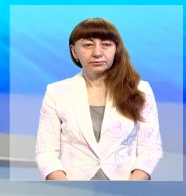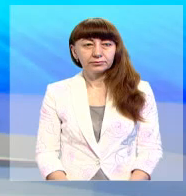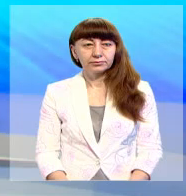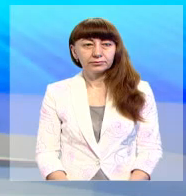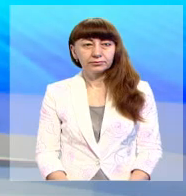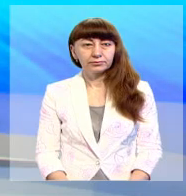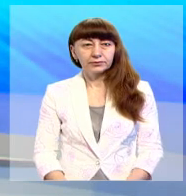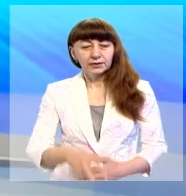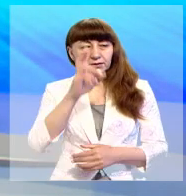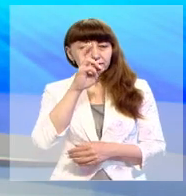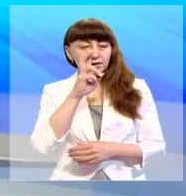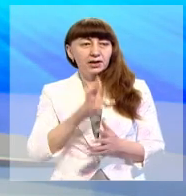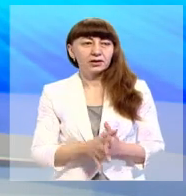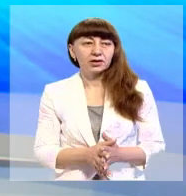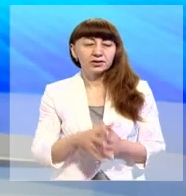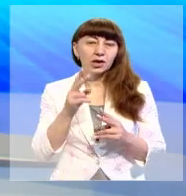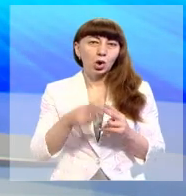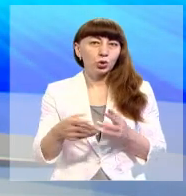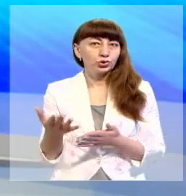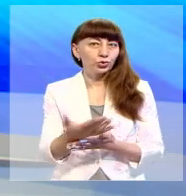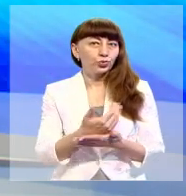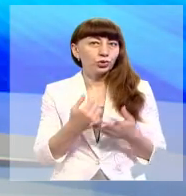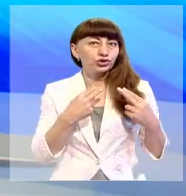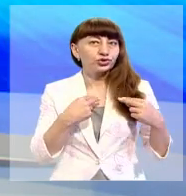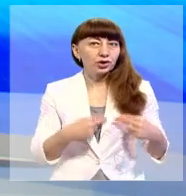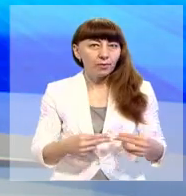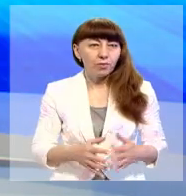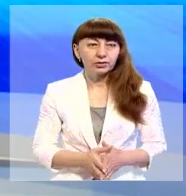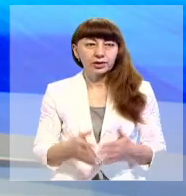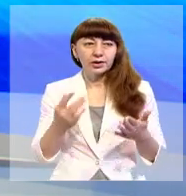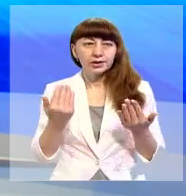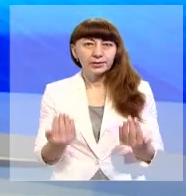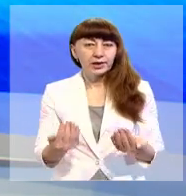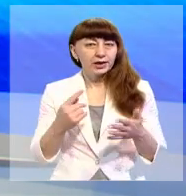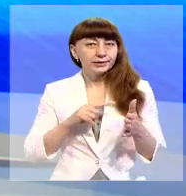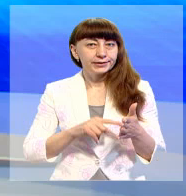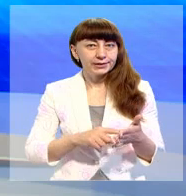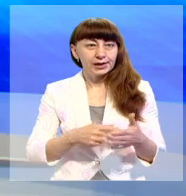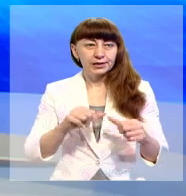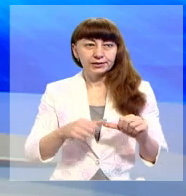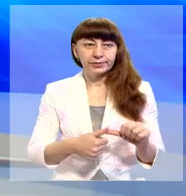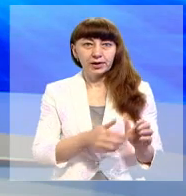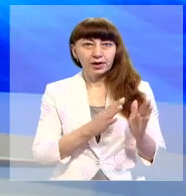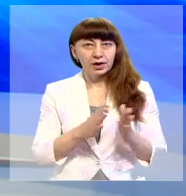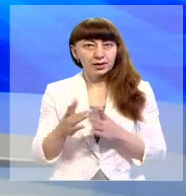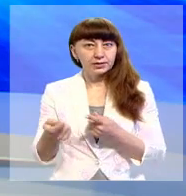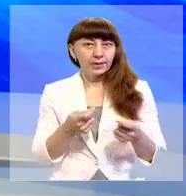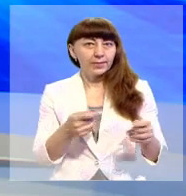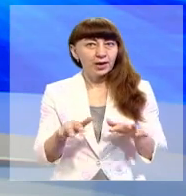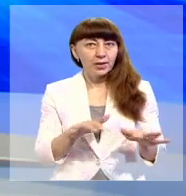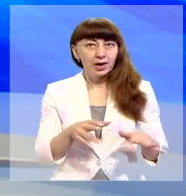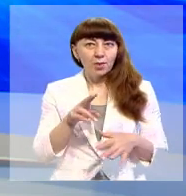Елімізде астық жинау жұмыстары аяқталып қалды. Ендігі мақсат – сақтау шараларын жүйелі ұйымдастыру. Ауыл шаруашылығы министрлігінің